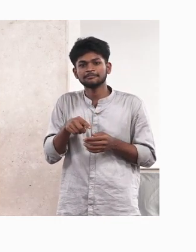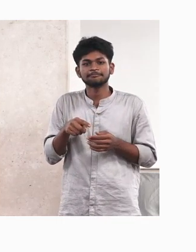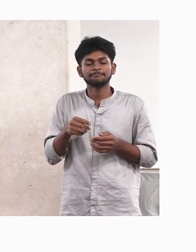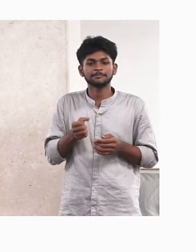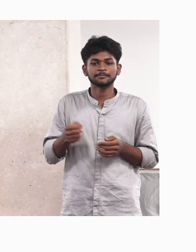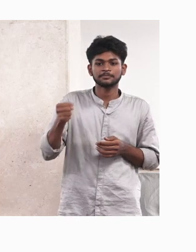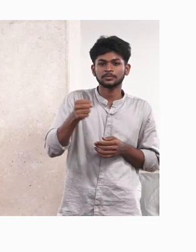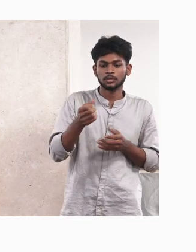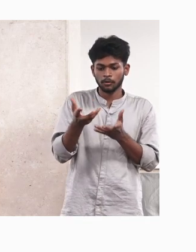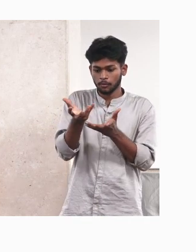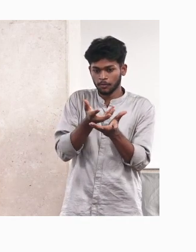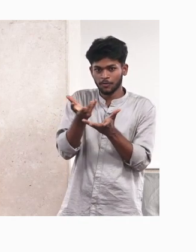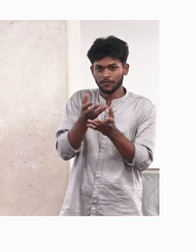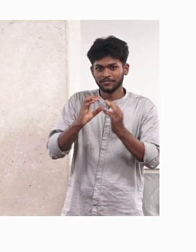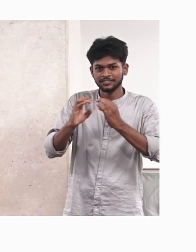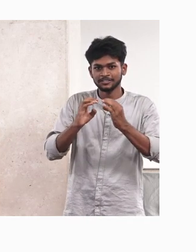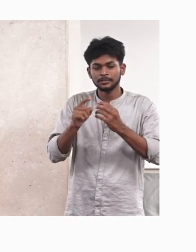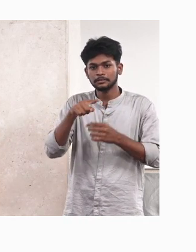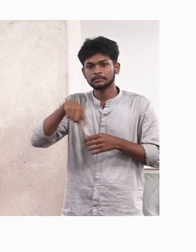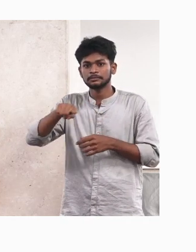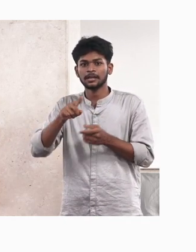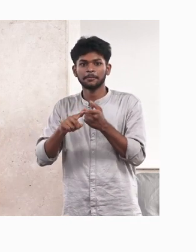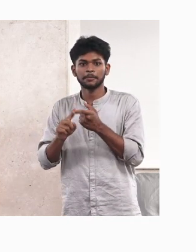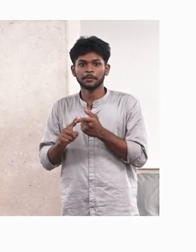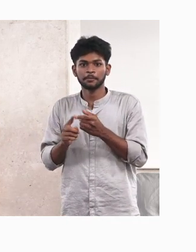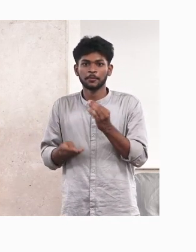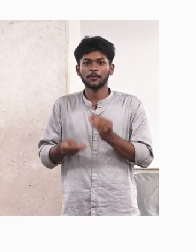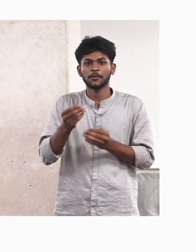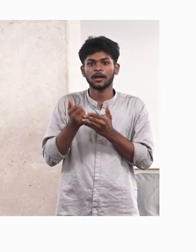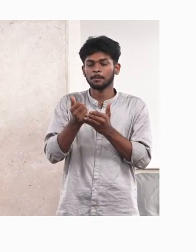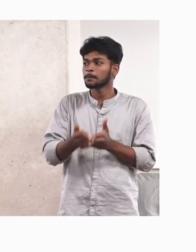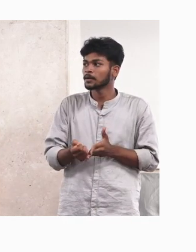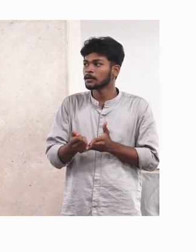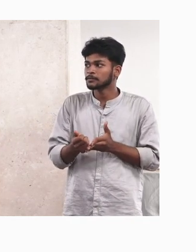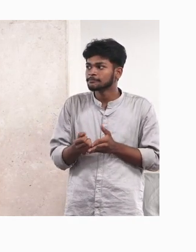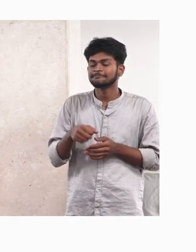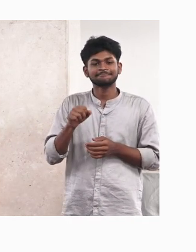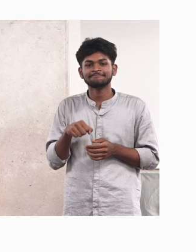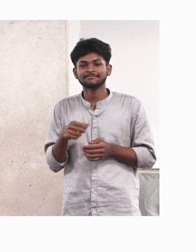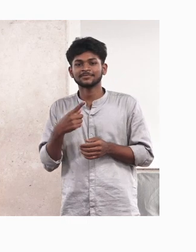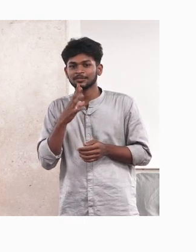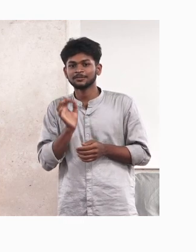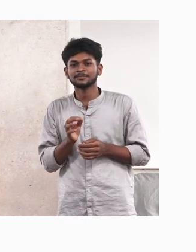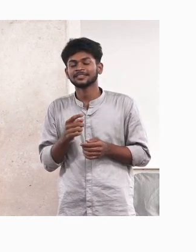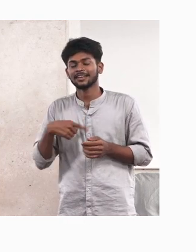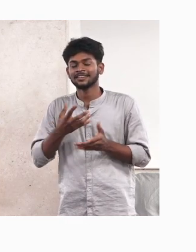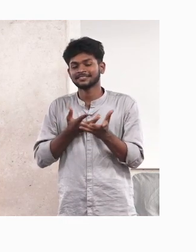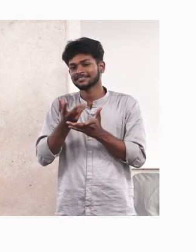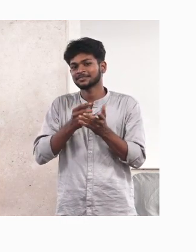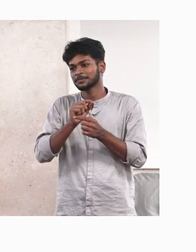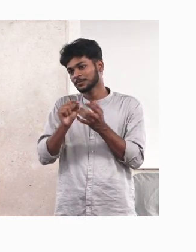when such conversations are happening externally. So, yeah, these are a few things I would like to